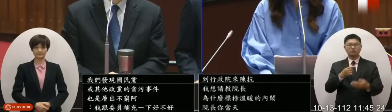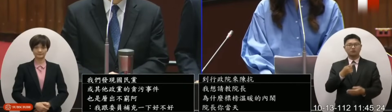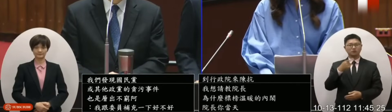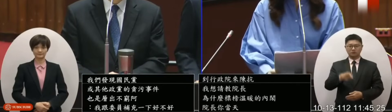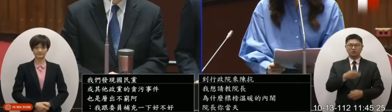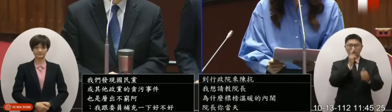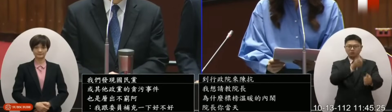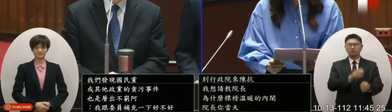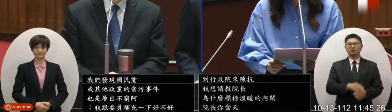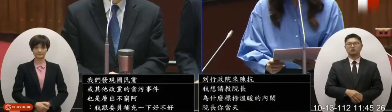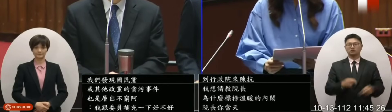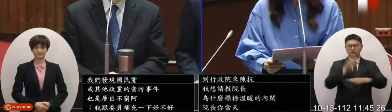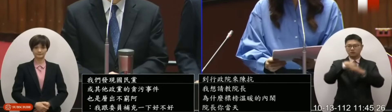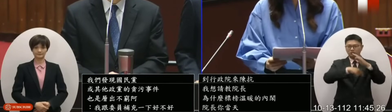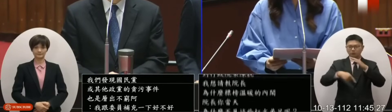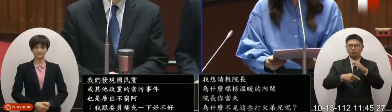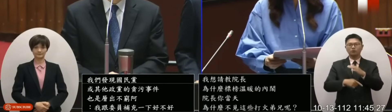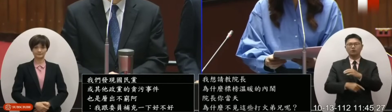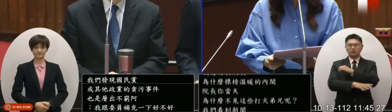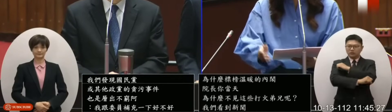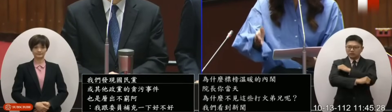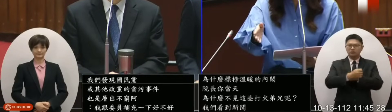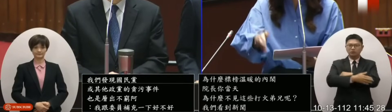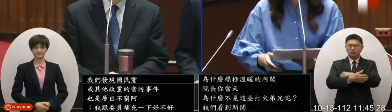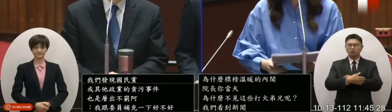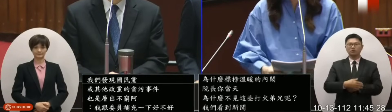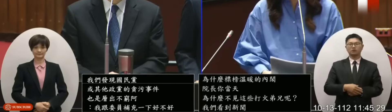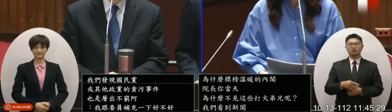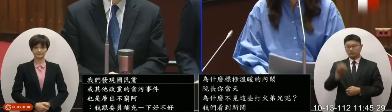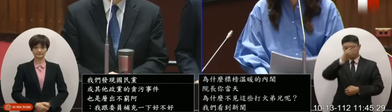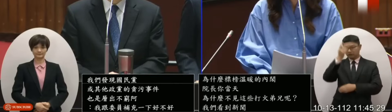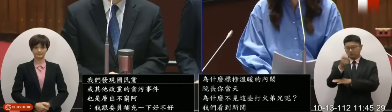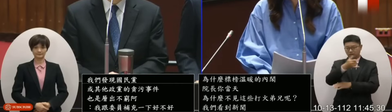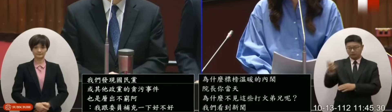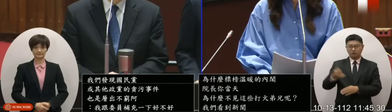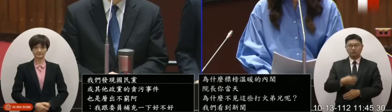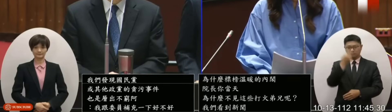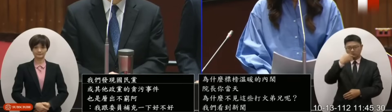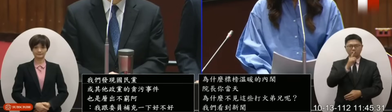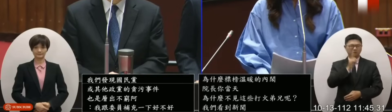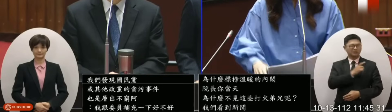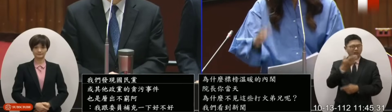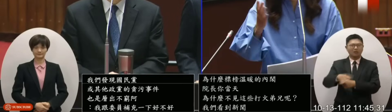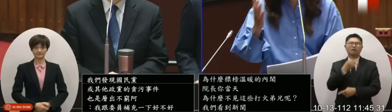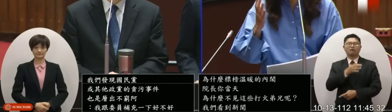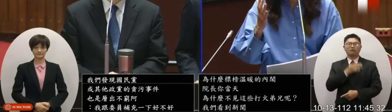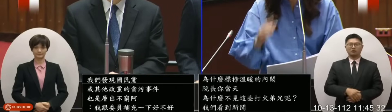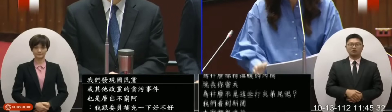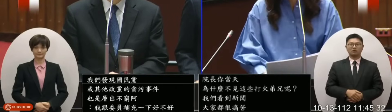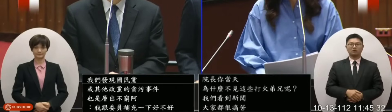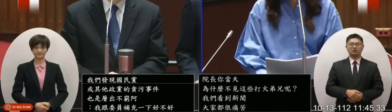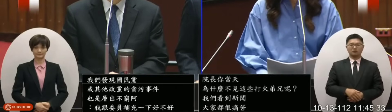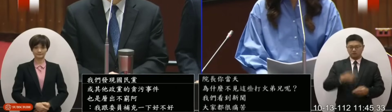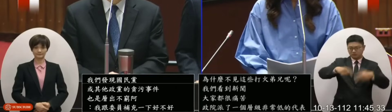层级非常低的代表，然后呢，年轻的消防员哭倒在地，说他不想死。还不到